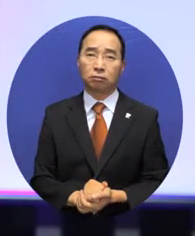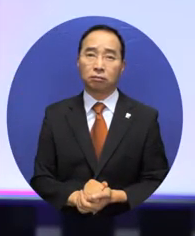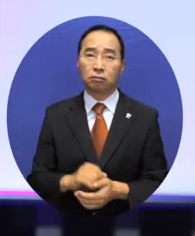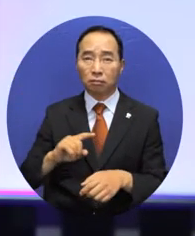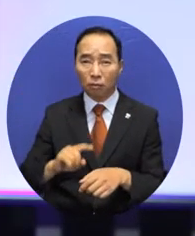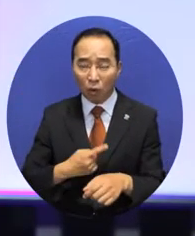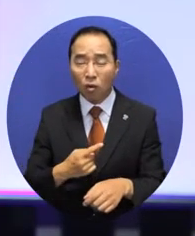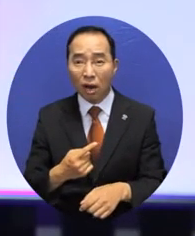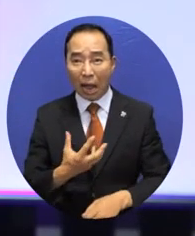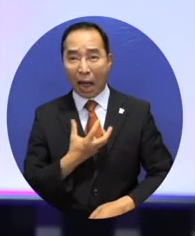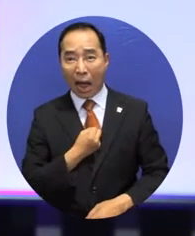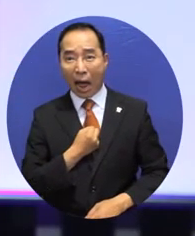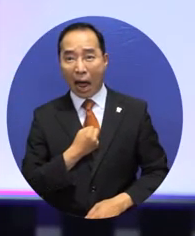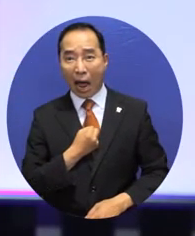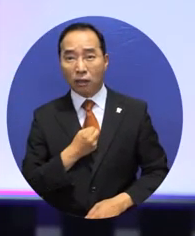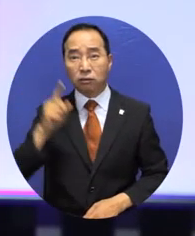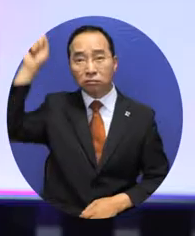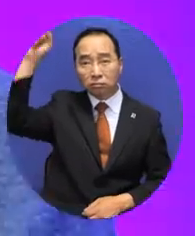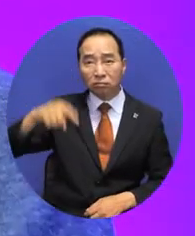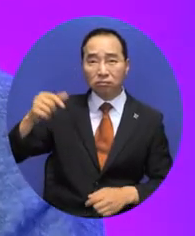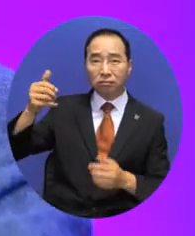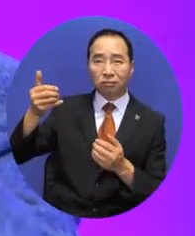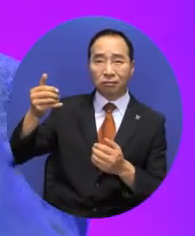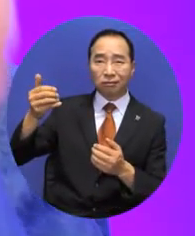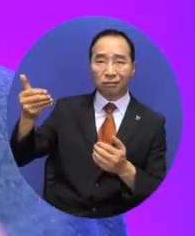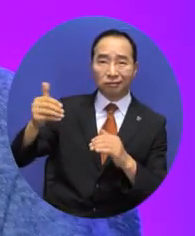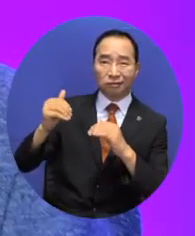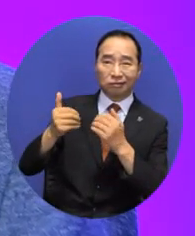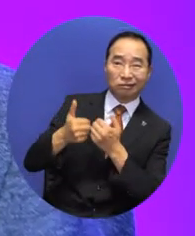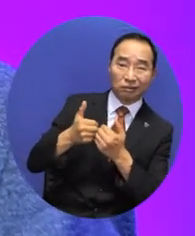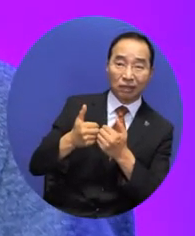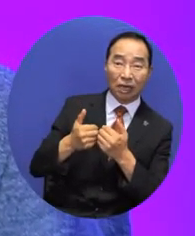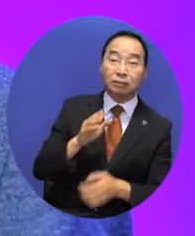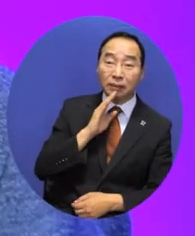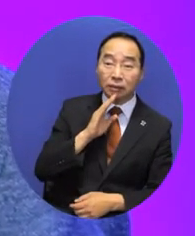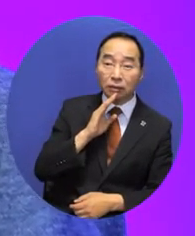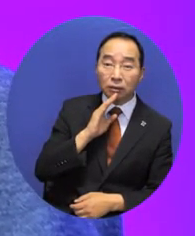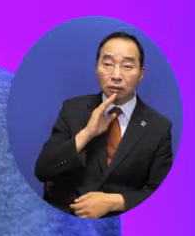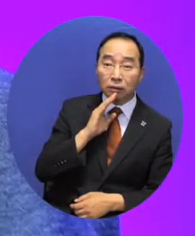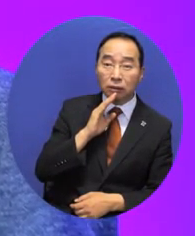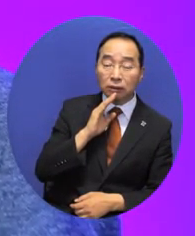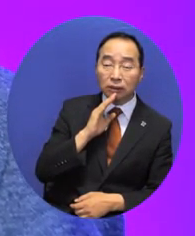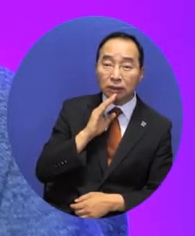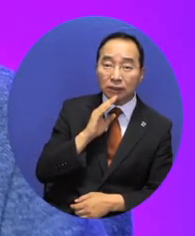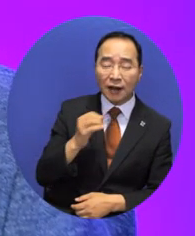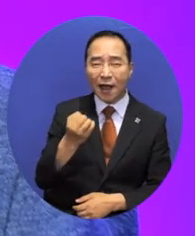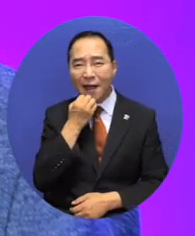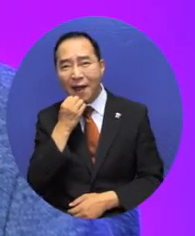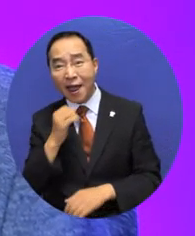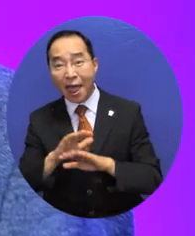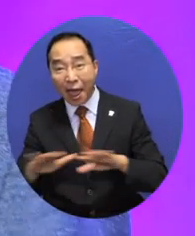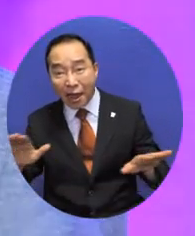신분사회로 대립과 갈등을 이루고 있는 것입니다. 그런데 그것을 해학으로 승화시키는 것이 탈춤의 심층